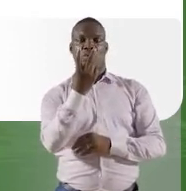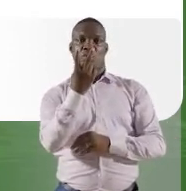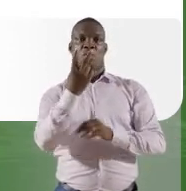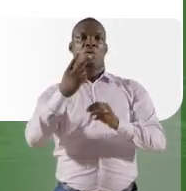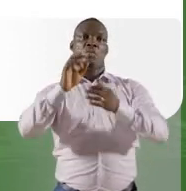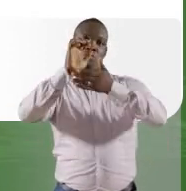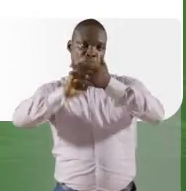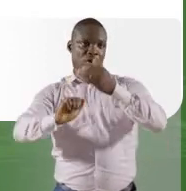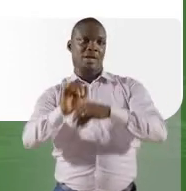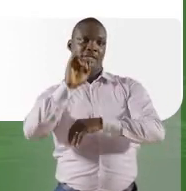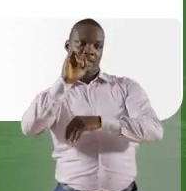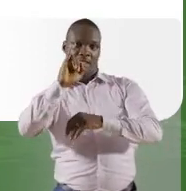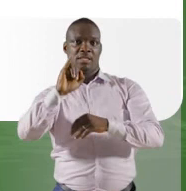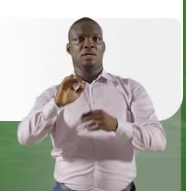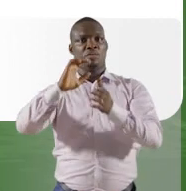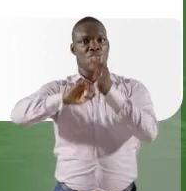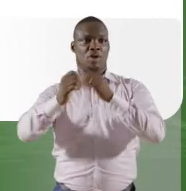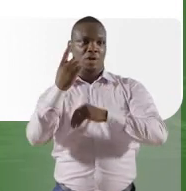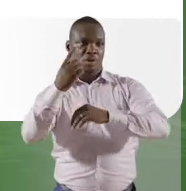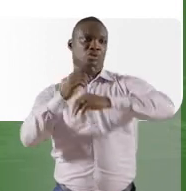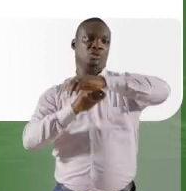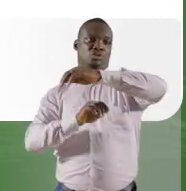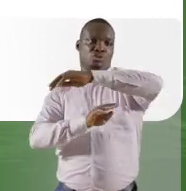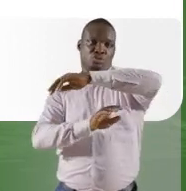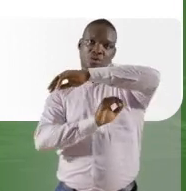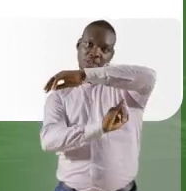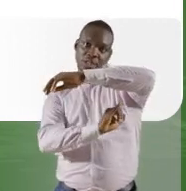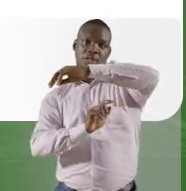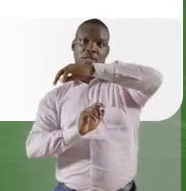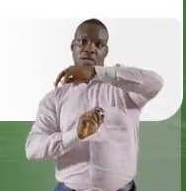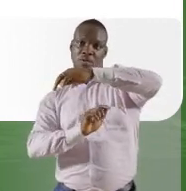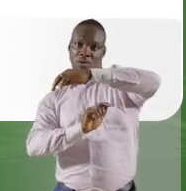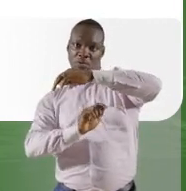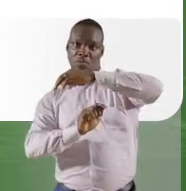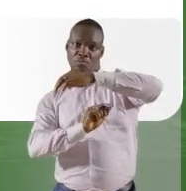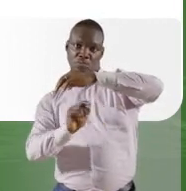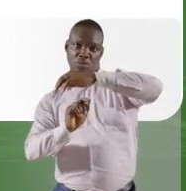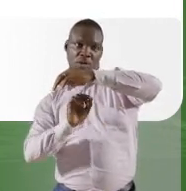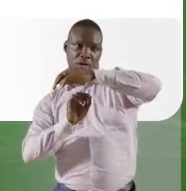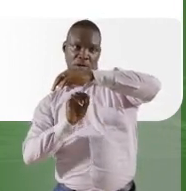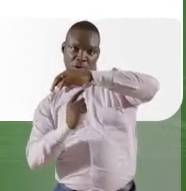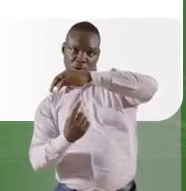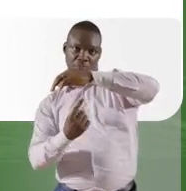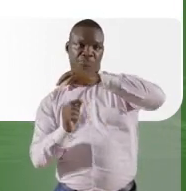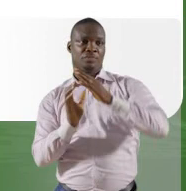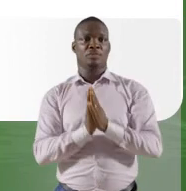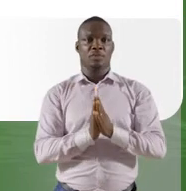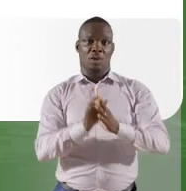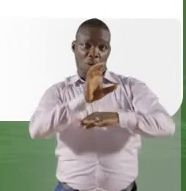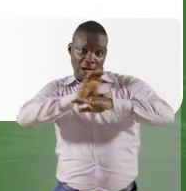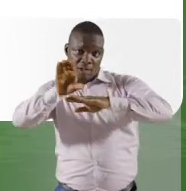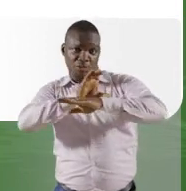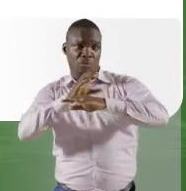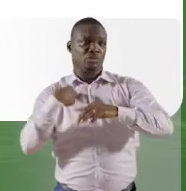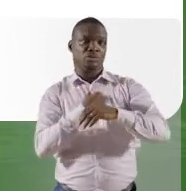moins 1 sur I moins 1. Et donc, en calculant ce rapport-là, on obtient